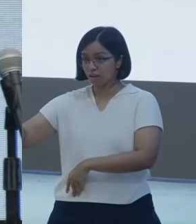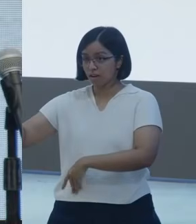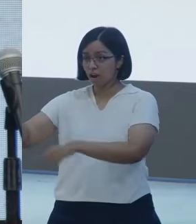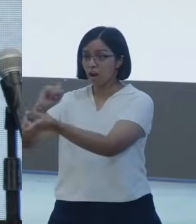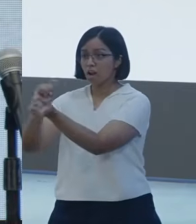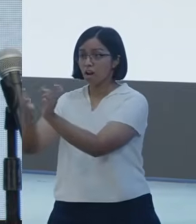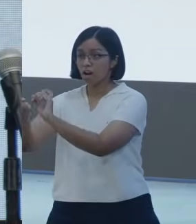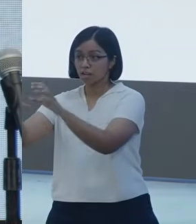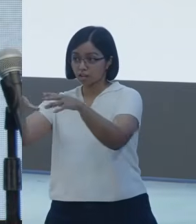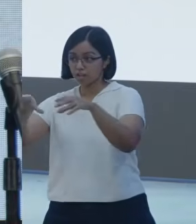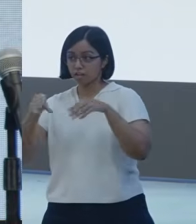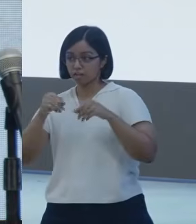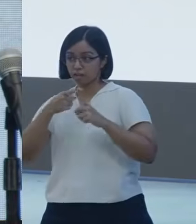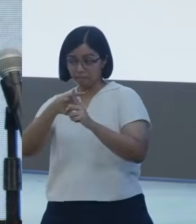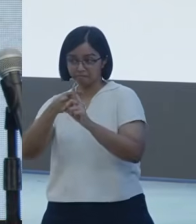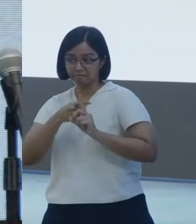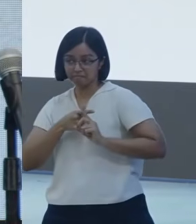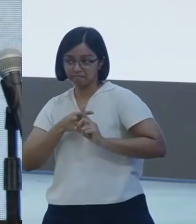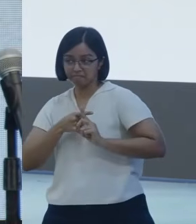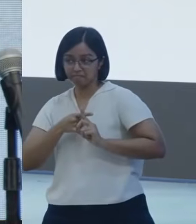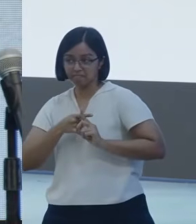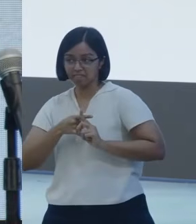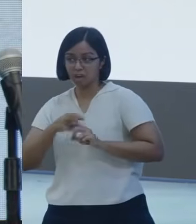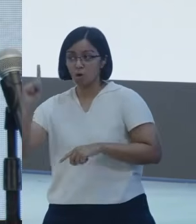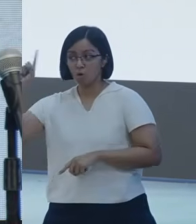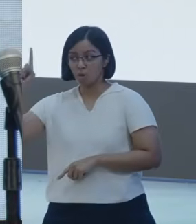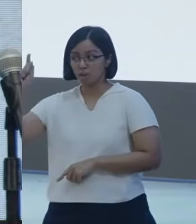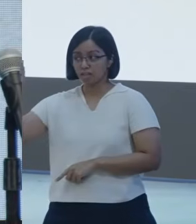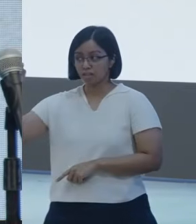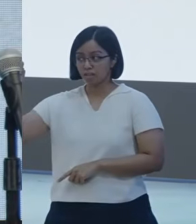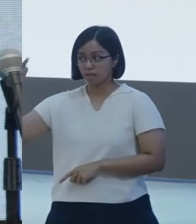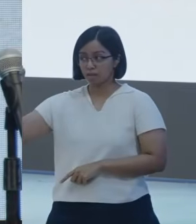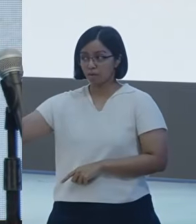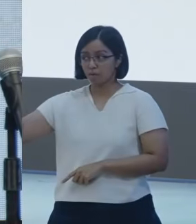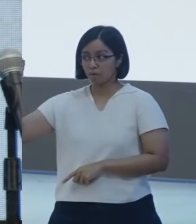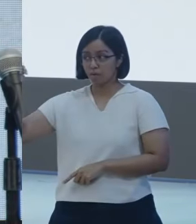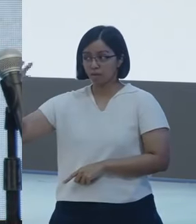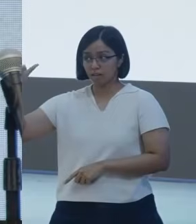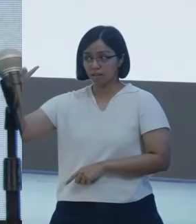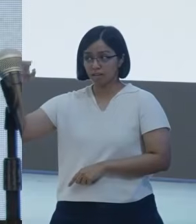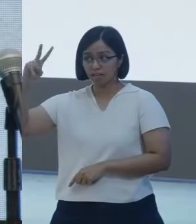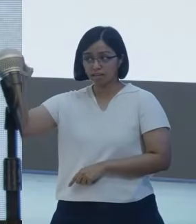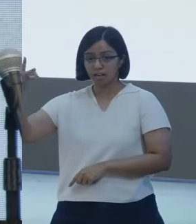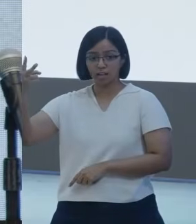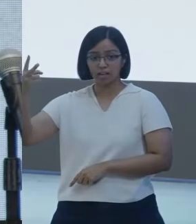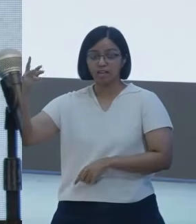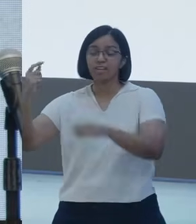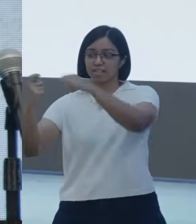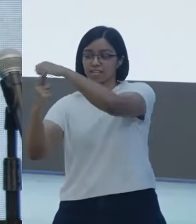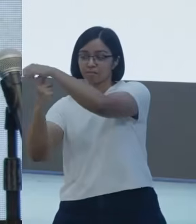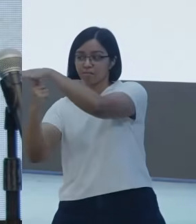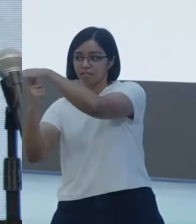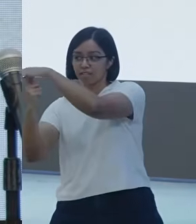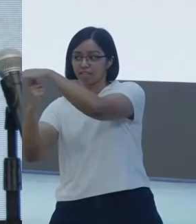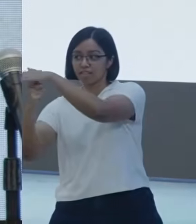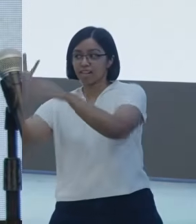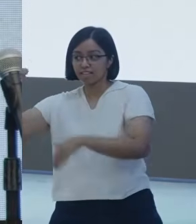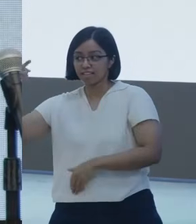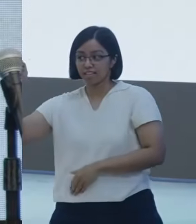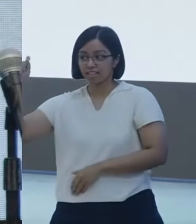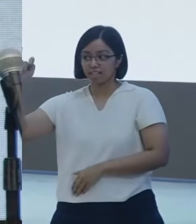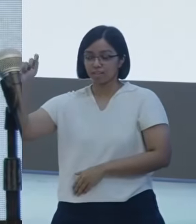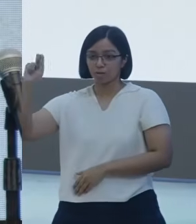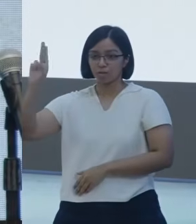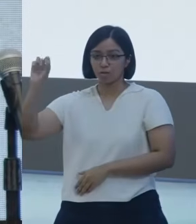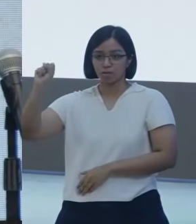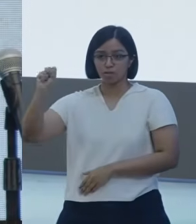conversion. No? Si Timothy at si Titus. Mahalaga din ito sapagkat itong mga